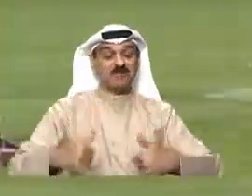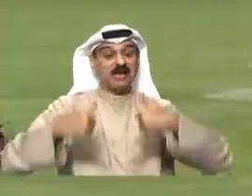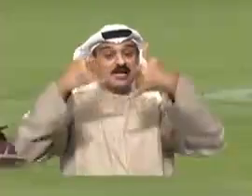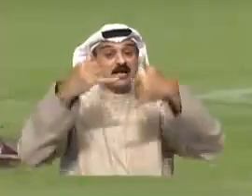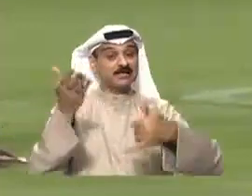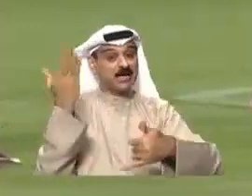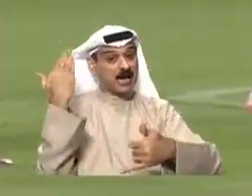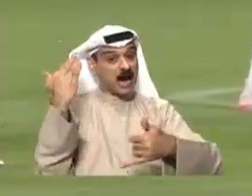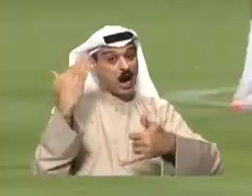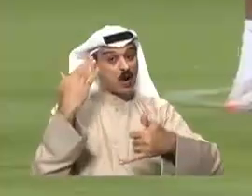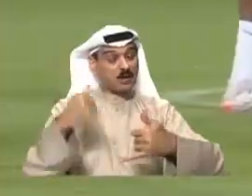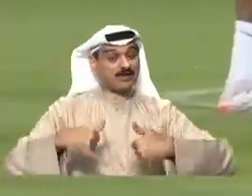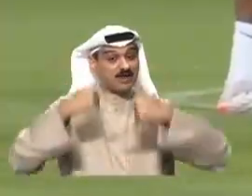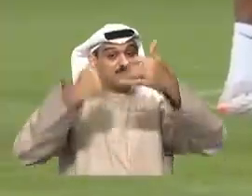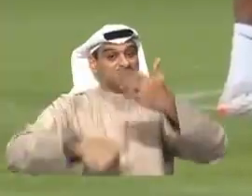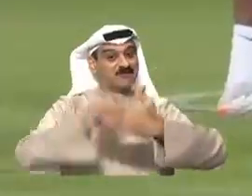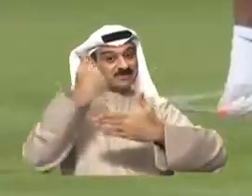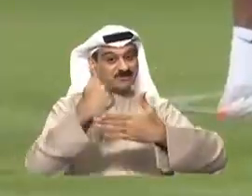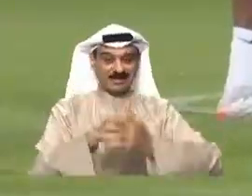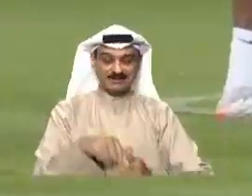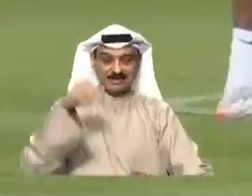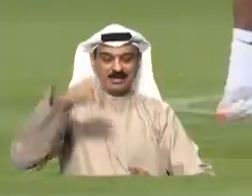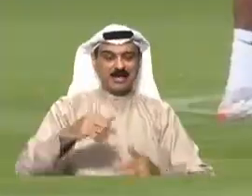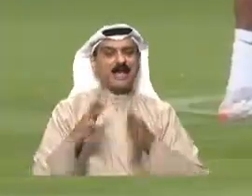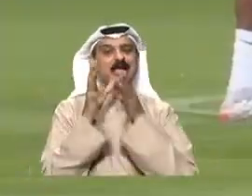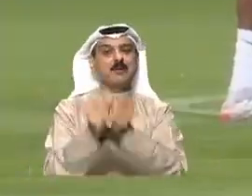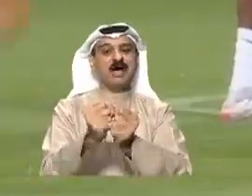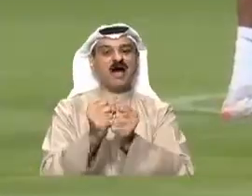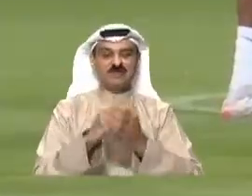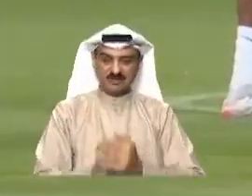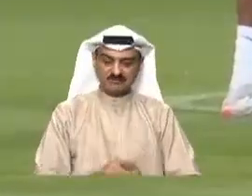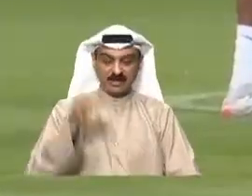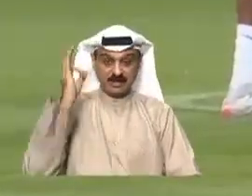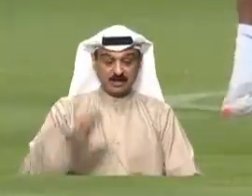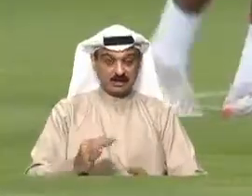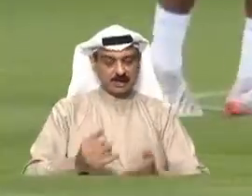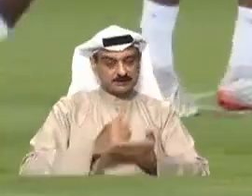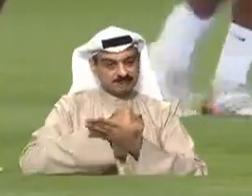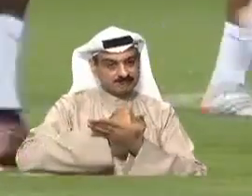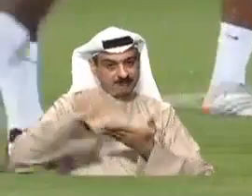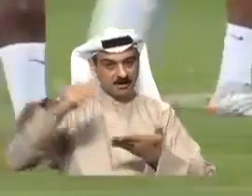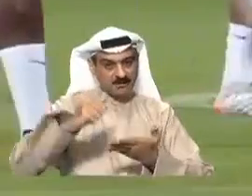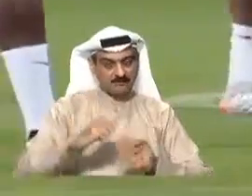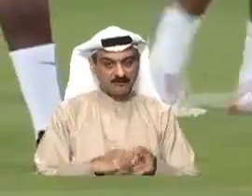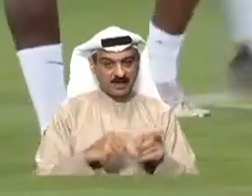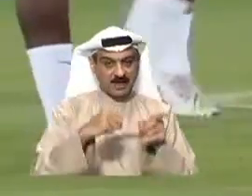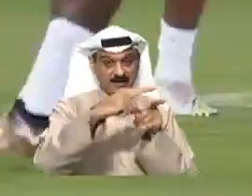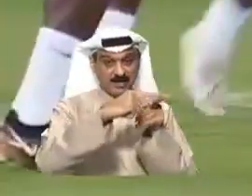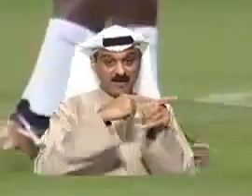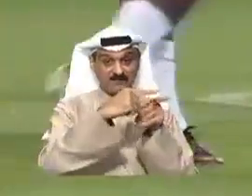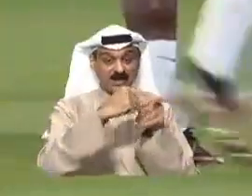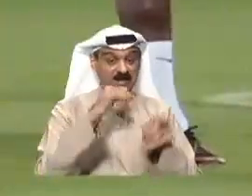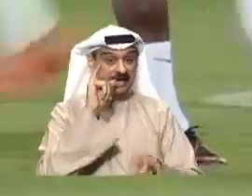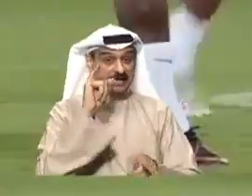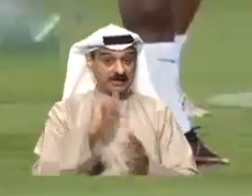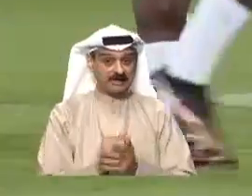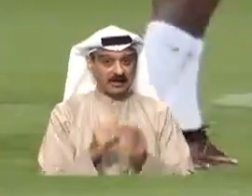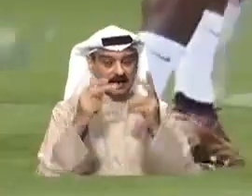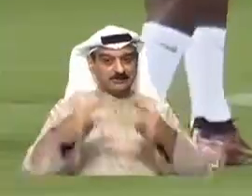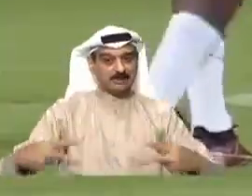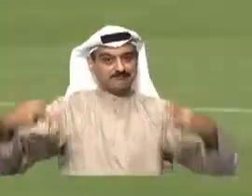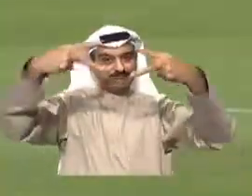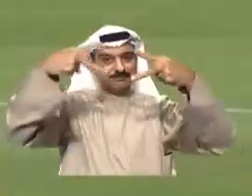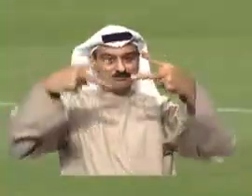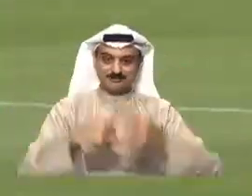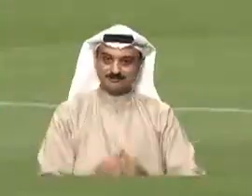مونديال 2018، وهذا ما يتطلب انتصار تاريخي على الأسود الثلاثة من أجل الوصول إلى المربع